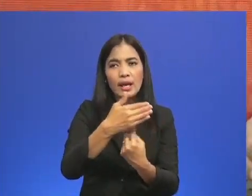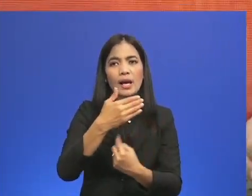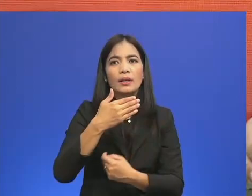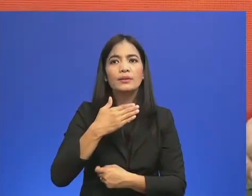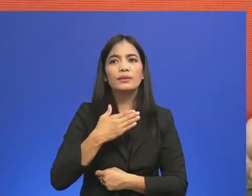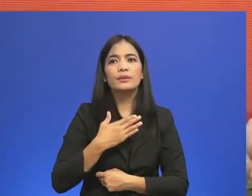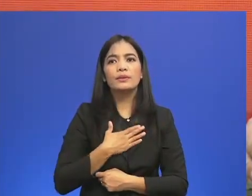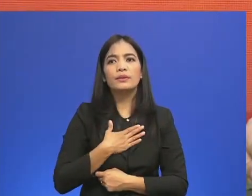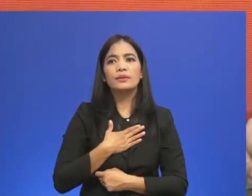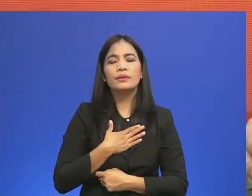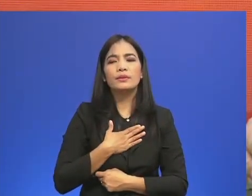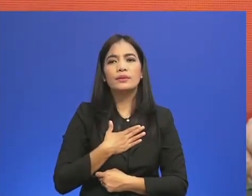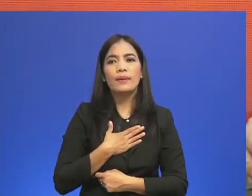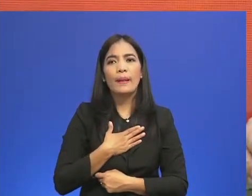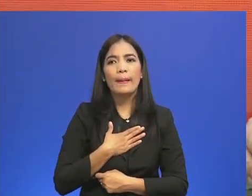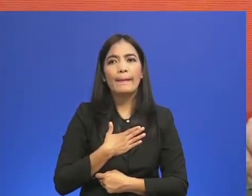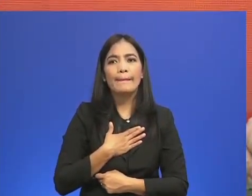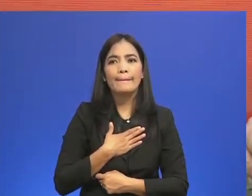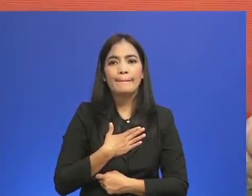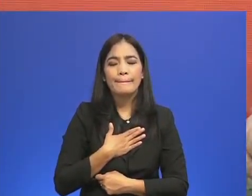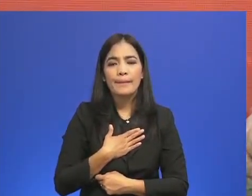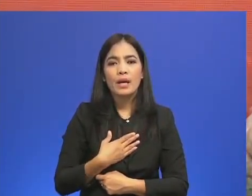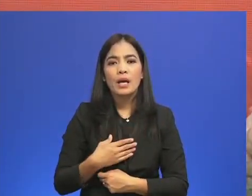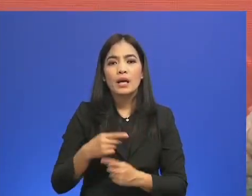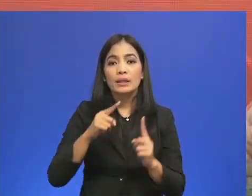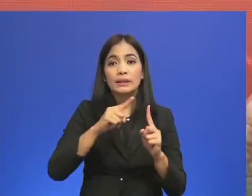lindungi aku